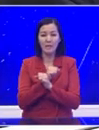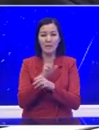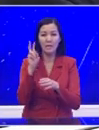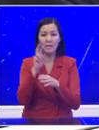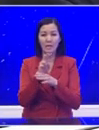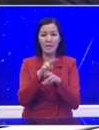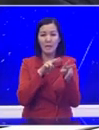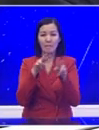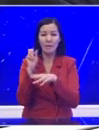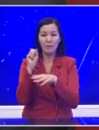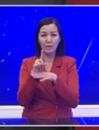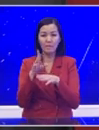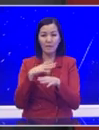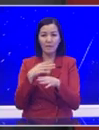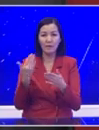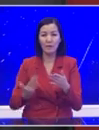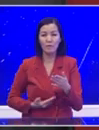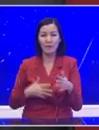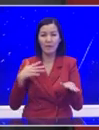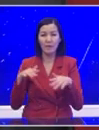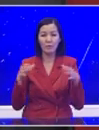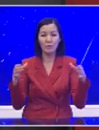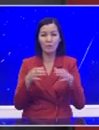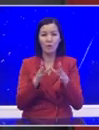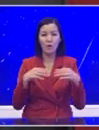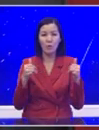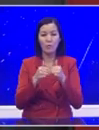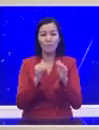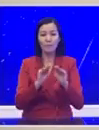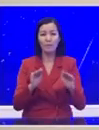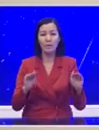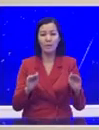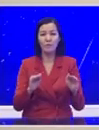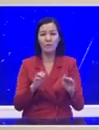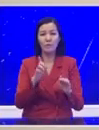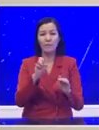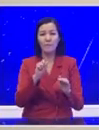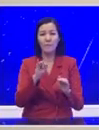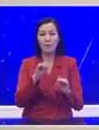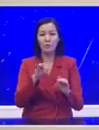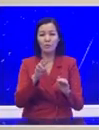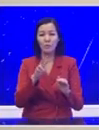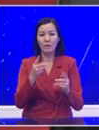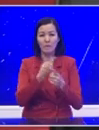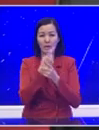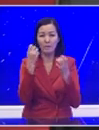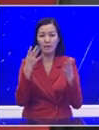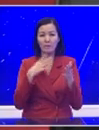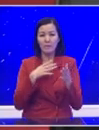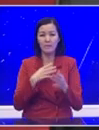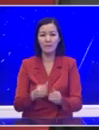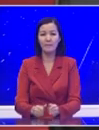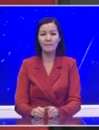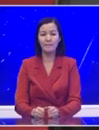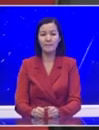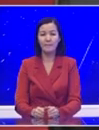келгендерді бақылау тапсырылды. Ал әлеуметтік әлжуаз топтағы отбасы балалар үшін Батыржан Байжұманов хабарлама жасады. Продуктовый